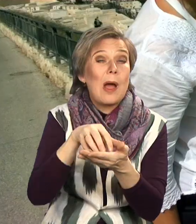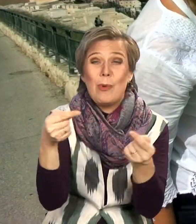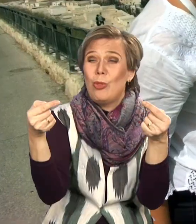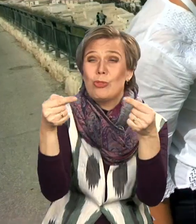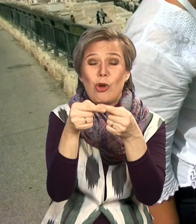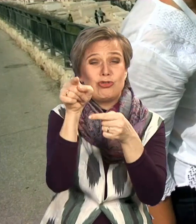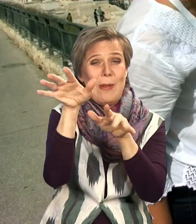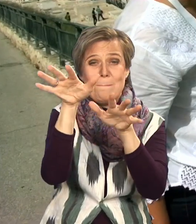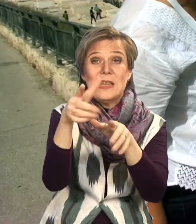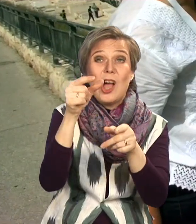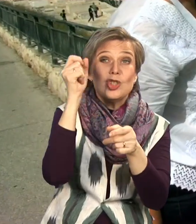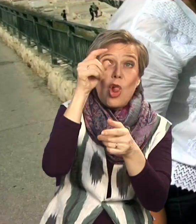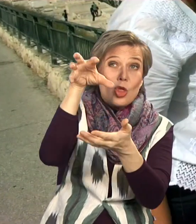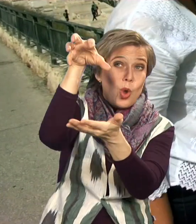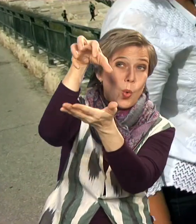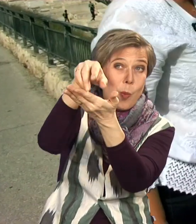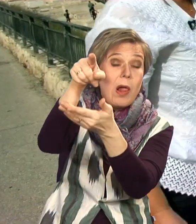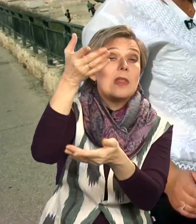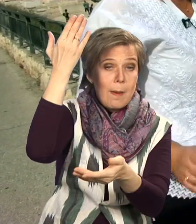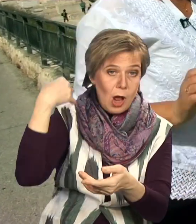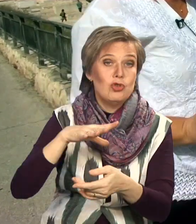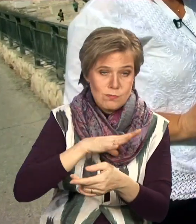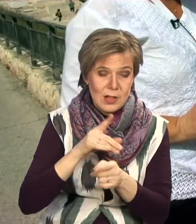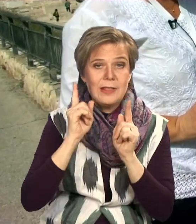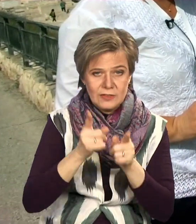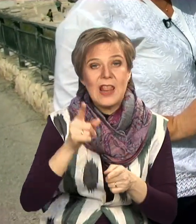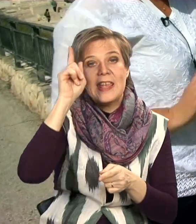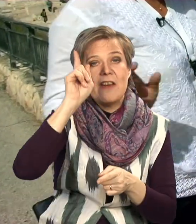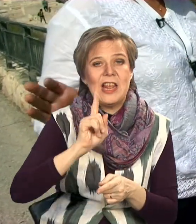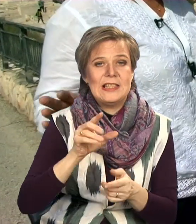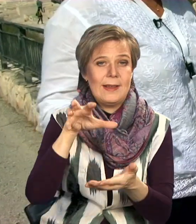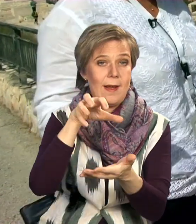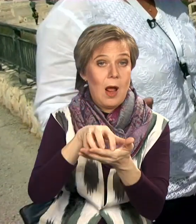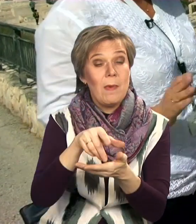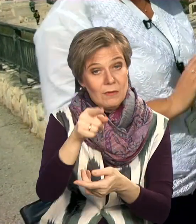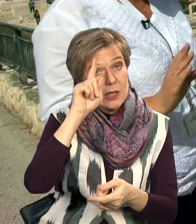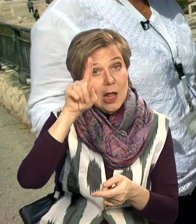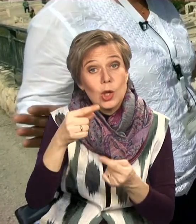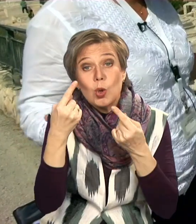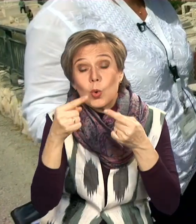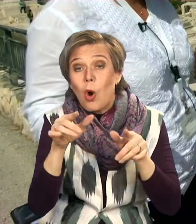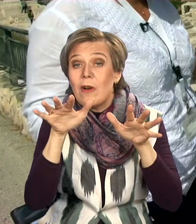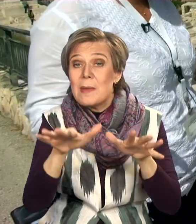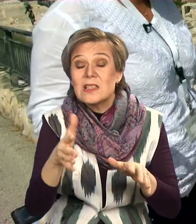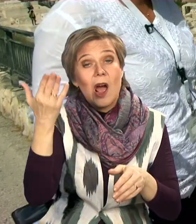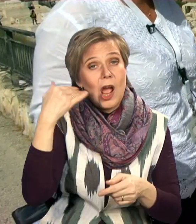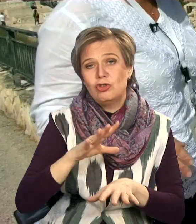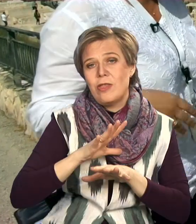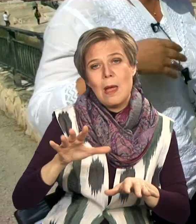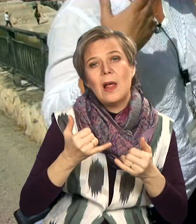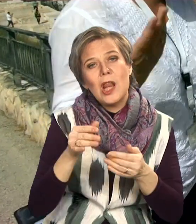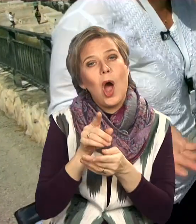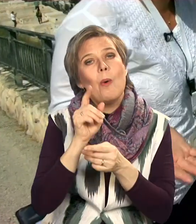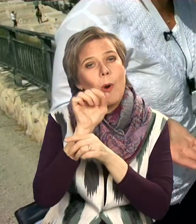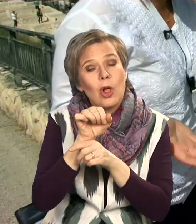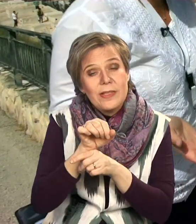месте, где сейчас золотой купол, там стоял еврейский храм. И вы знаете, другого места для поклонения не было и